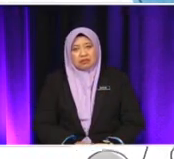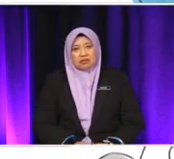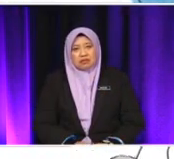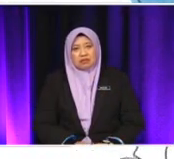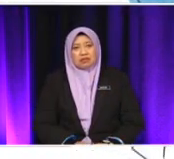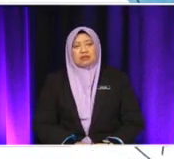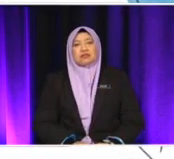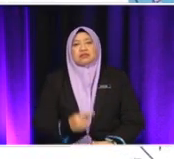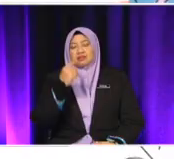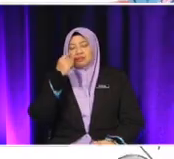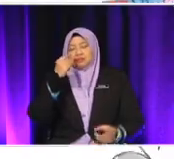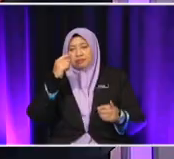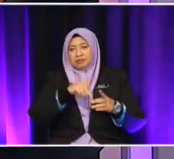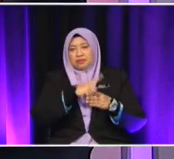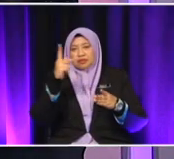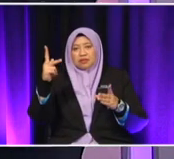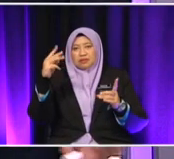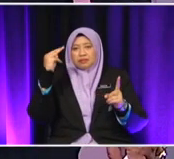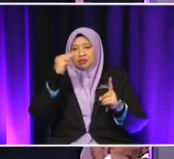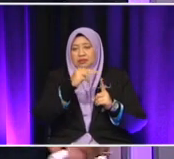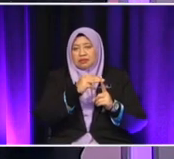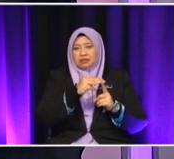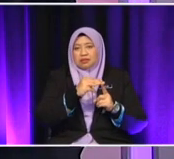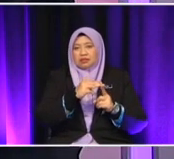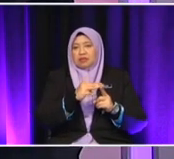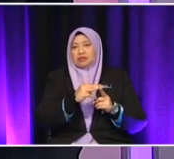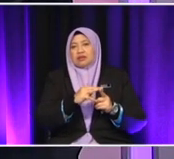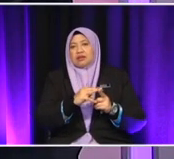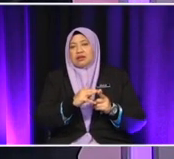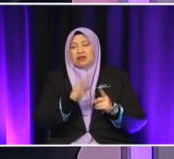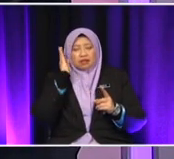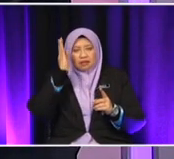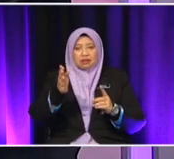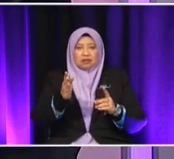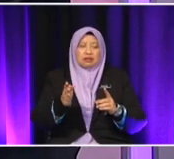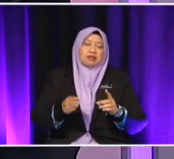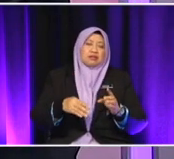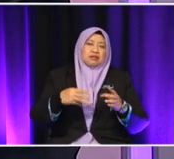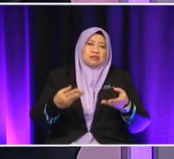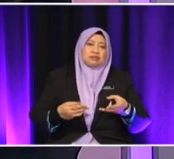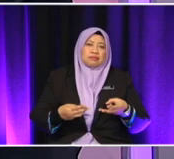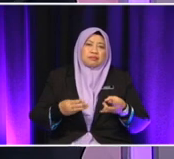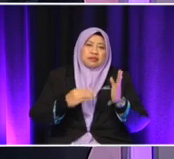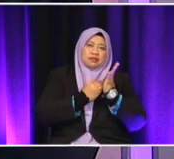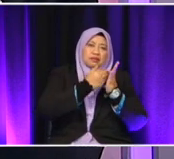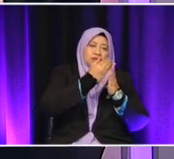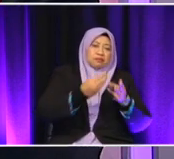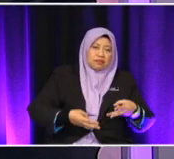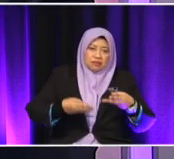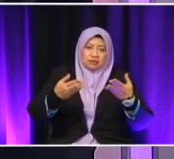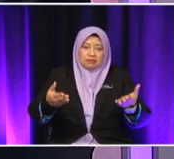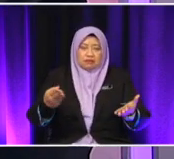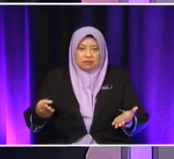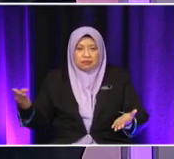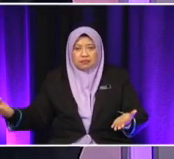lama dan untuk menguasai pasaran akan meningkatkan penawaran dia Penawaran ke atas barang